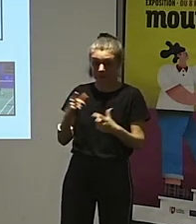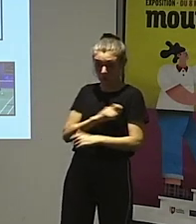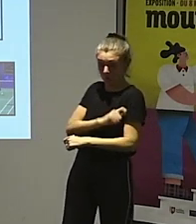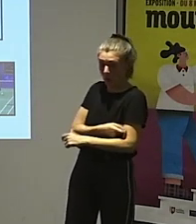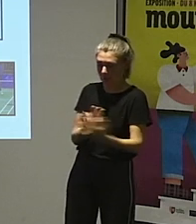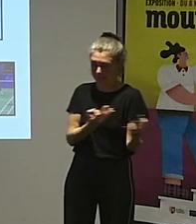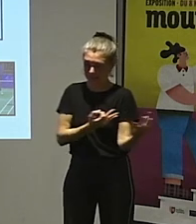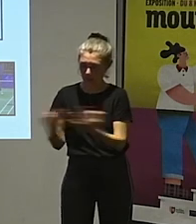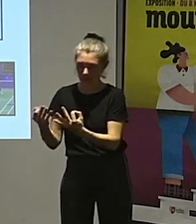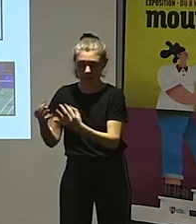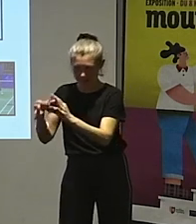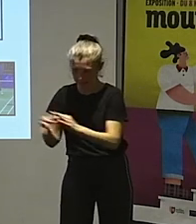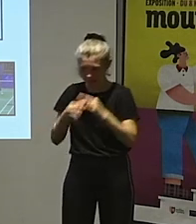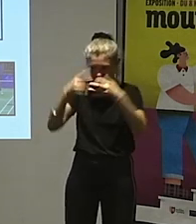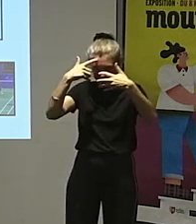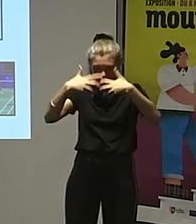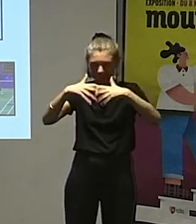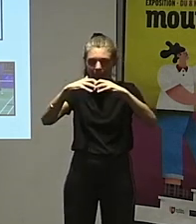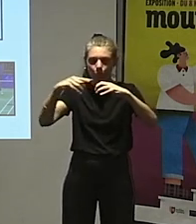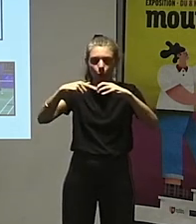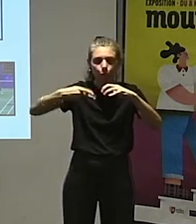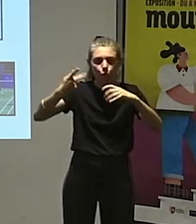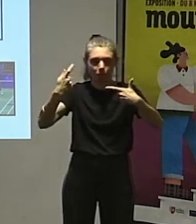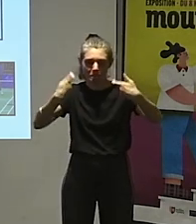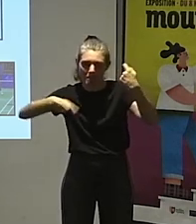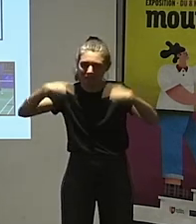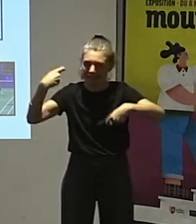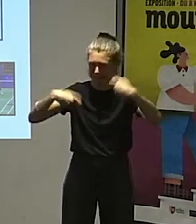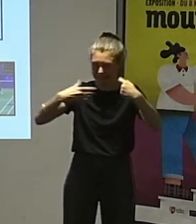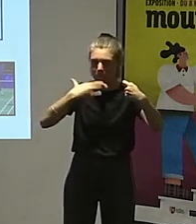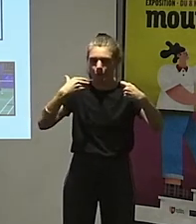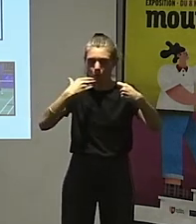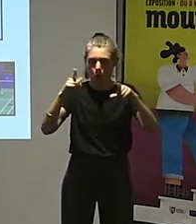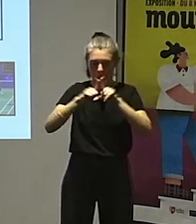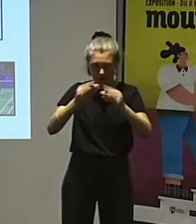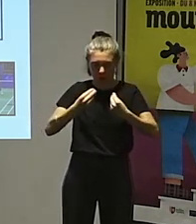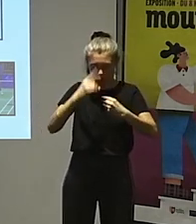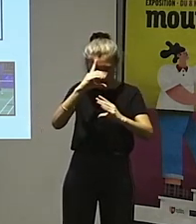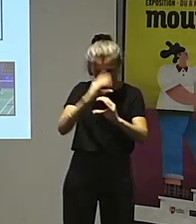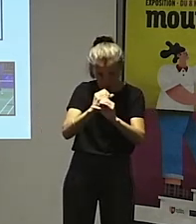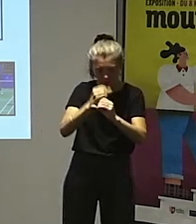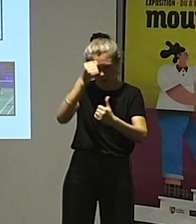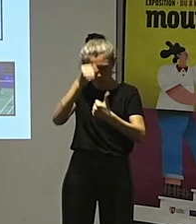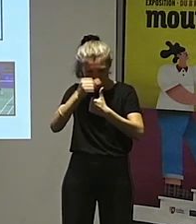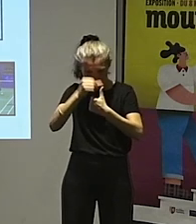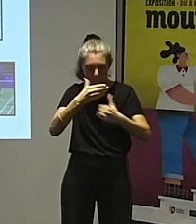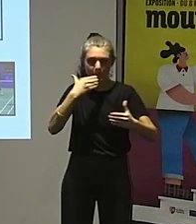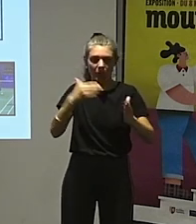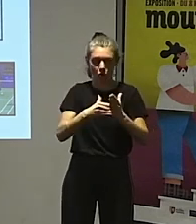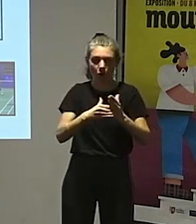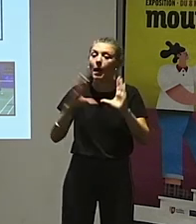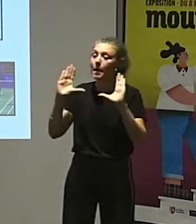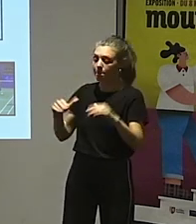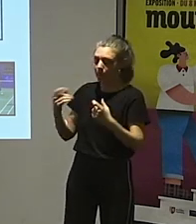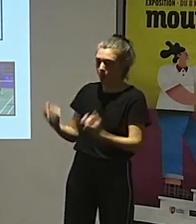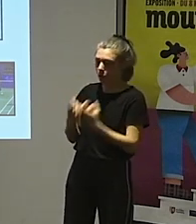la plasticité de notre cerveau, je traduis, et ça améliore nos fonctions cognitives, la mémoire et l'attention. Même faire des exercices